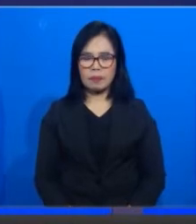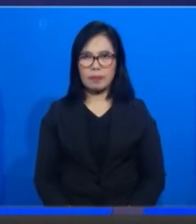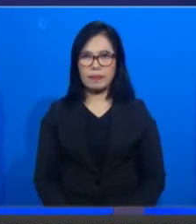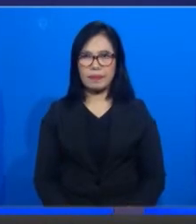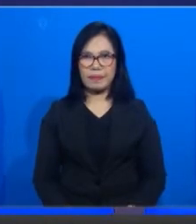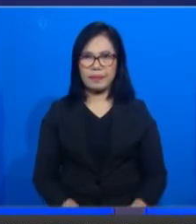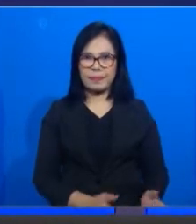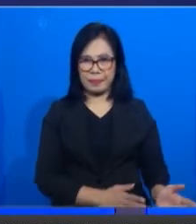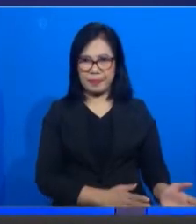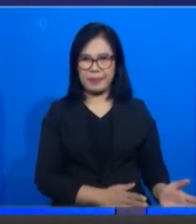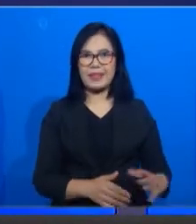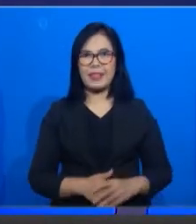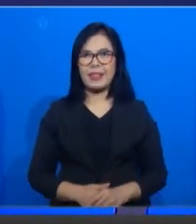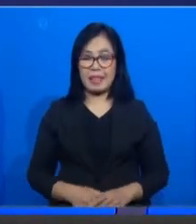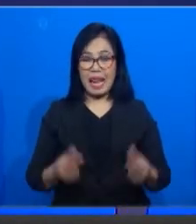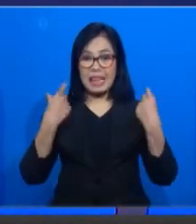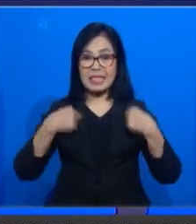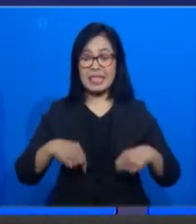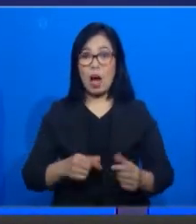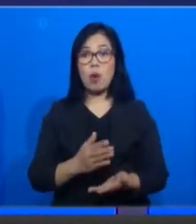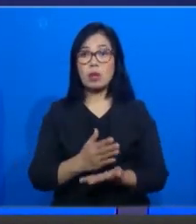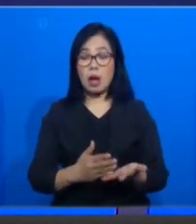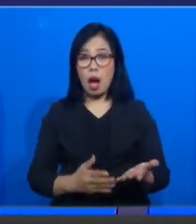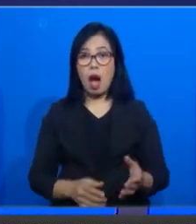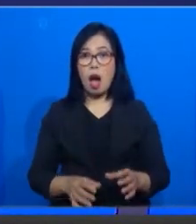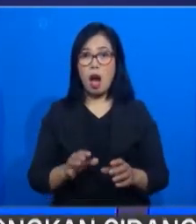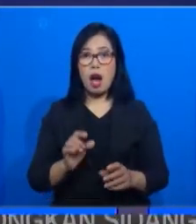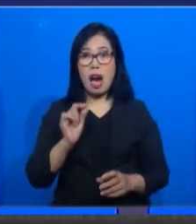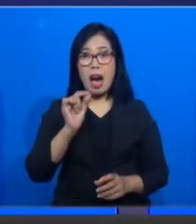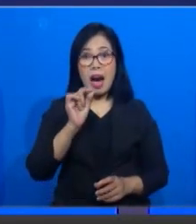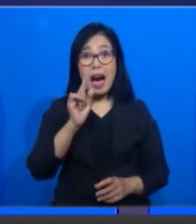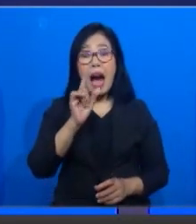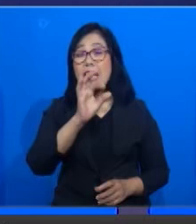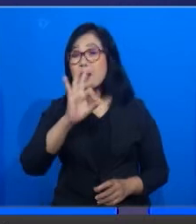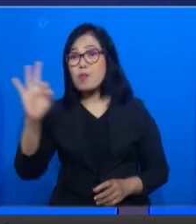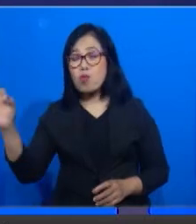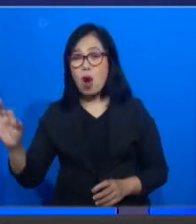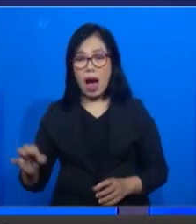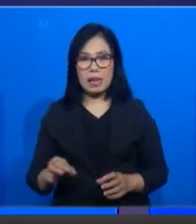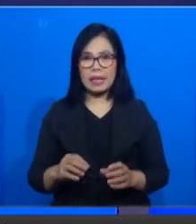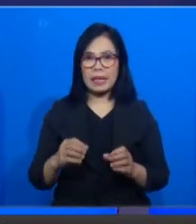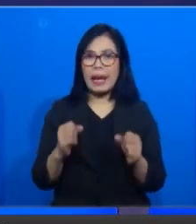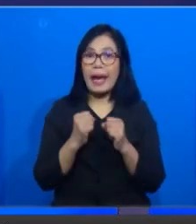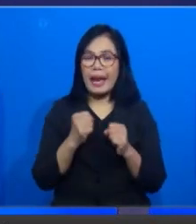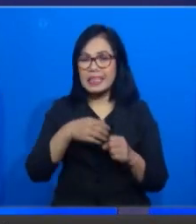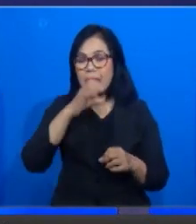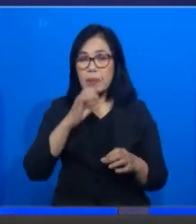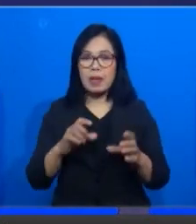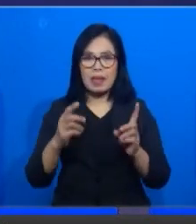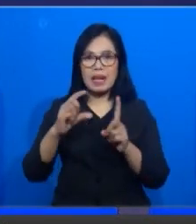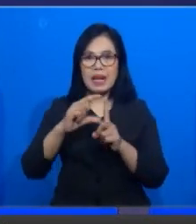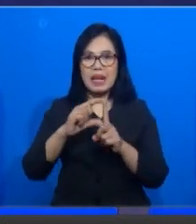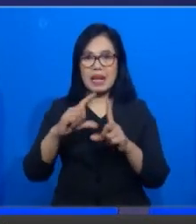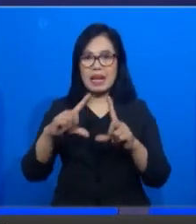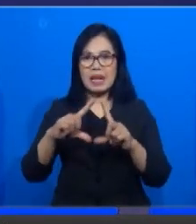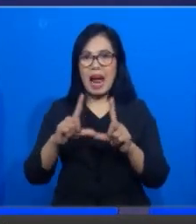Dari Sumatera Selatan kita ke Jawa Tengah, ribuan gelas es dawet gratis diserbu warga dalam gebiar dawet di Kabupaten Klaten. Ajang ini